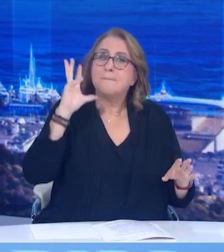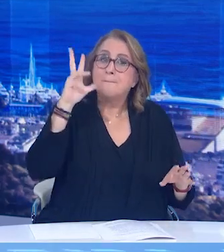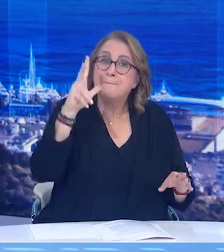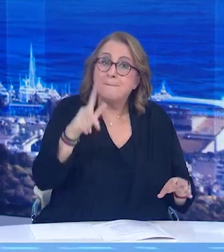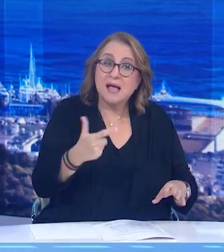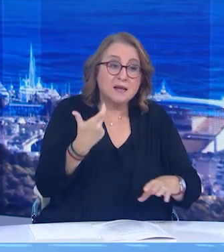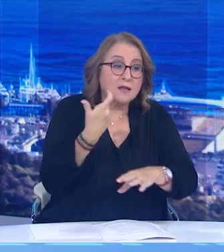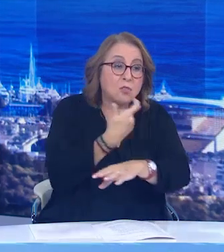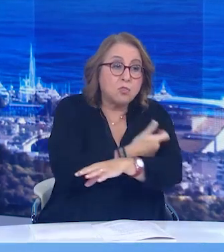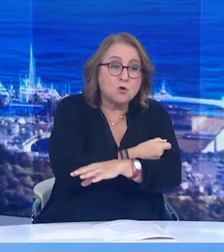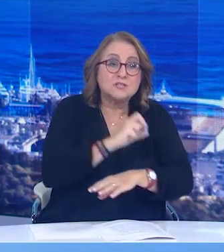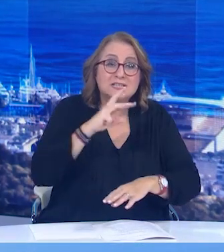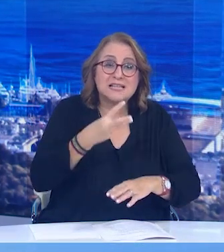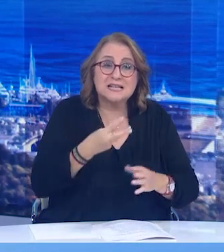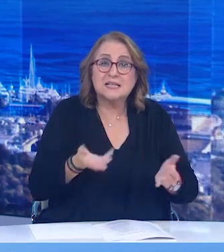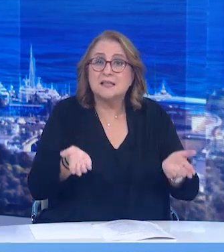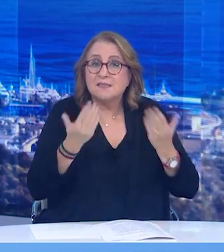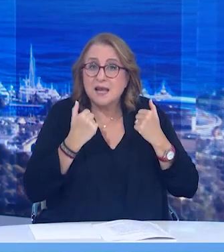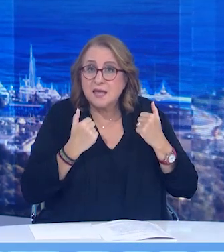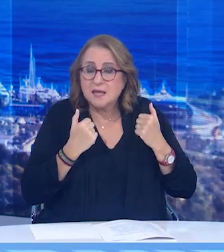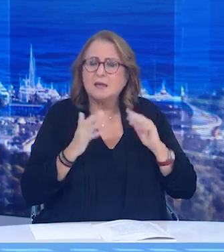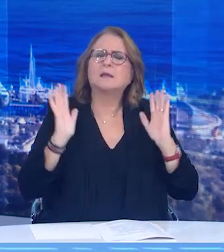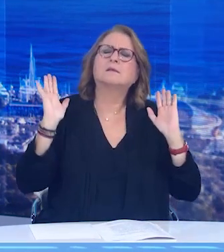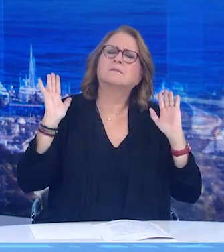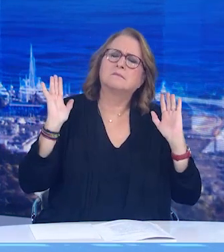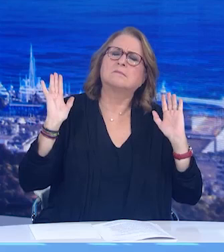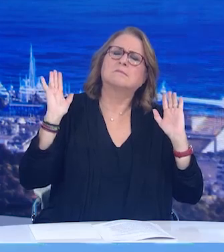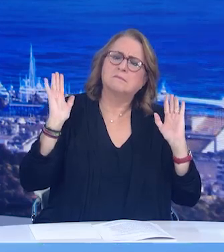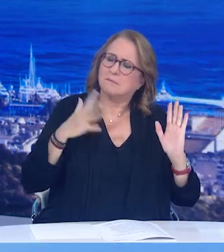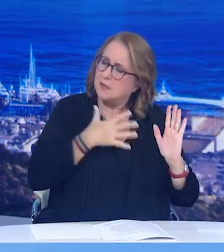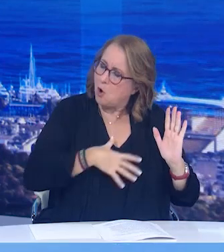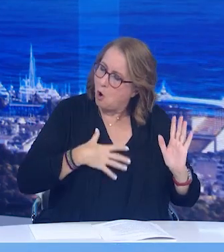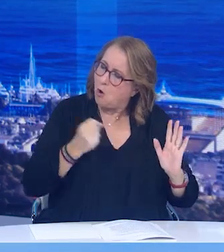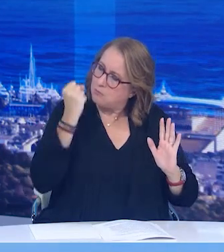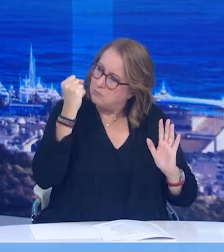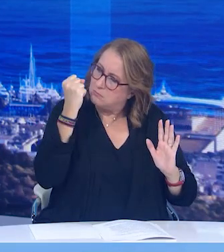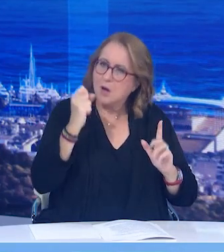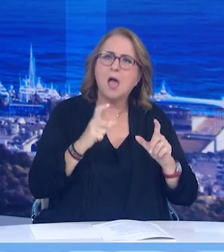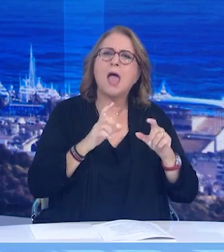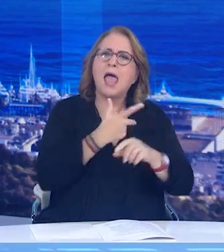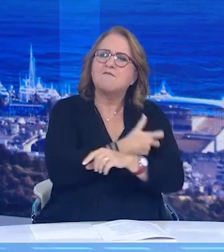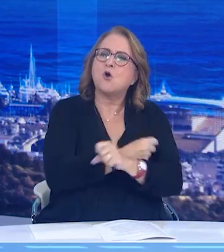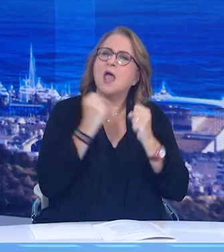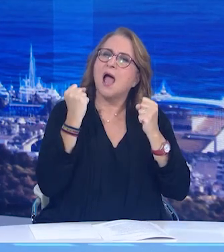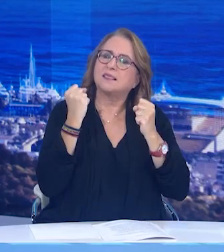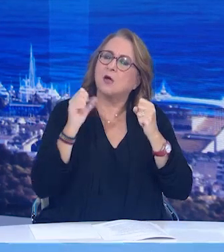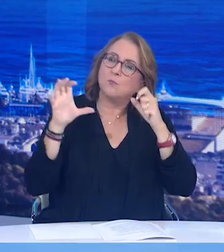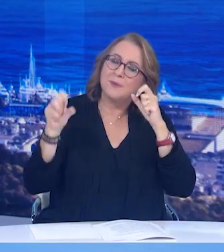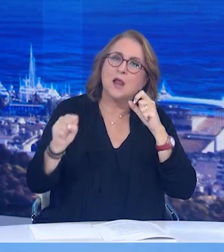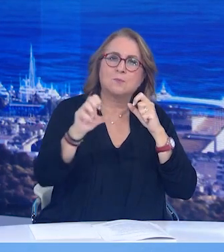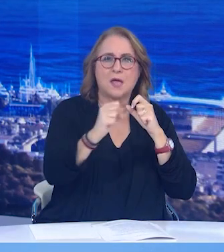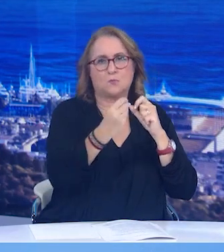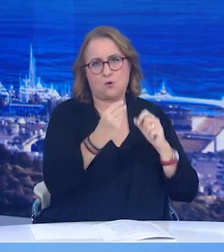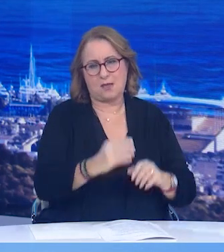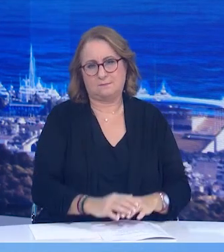λένε πρέπει να γίνει αναμνηστική δόση και λέμε για το γενικό πληθυσμό, έτσι. Άρα λοιπόν παραμένουν αποτελεσματικά και αυτό δεν πρέπει να το ξεχνάμε. Είπατε κάτι